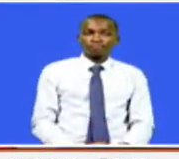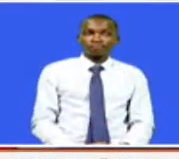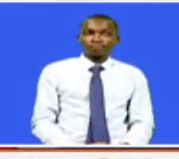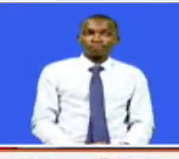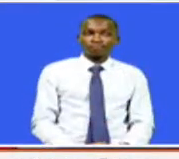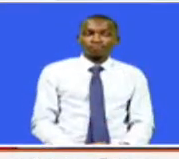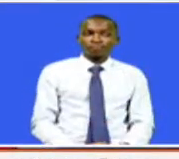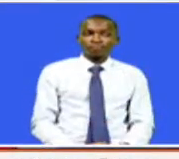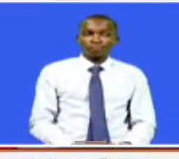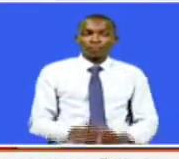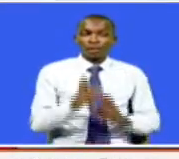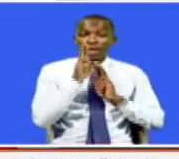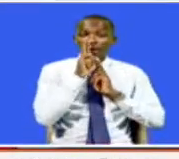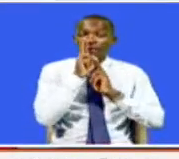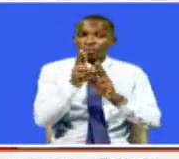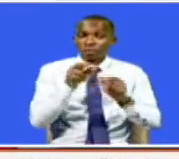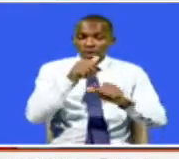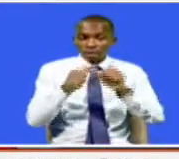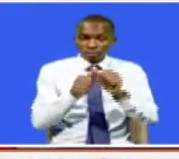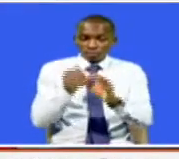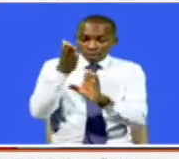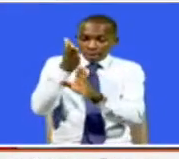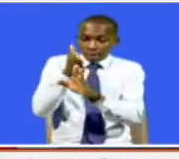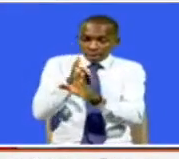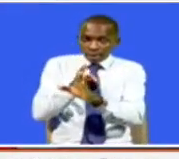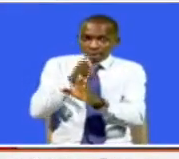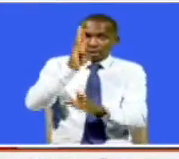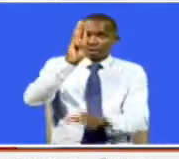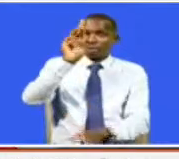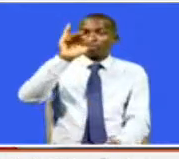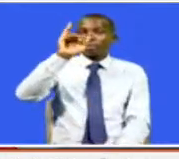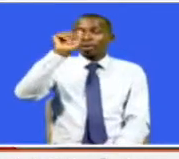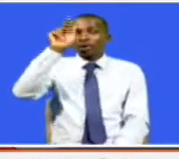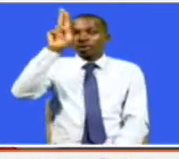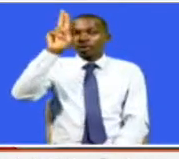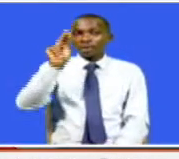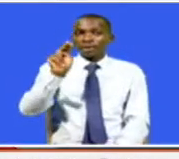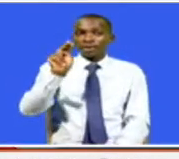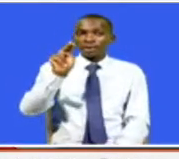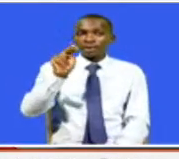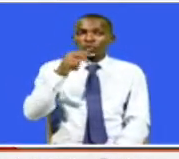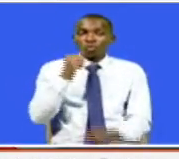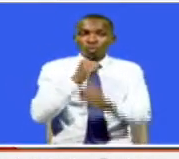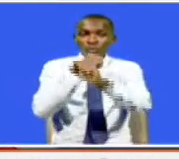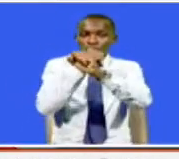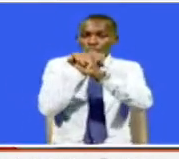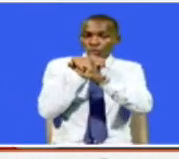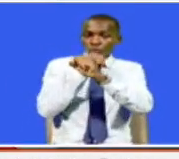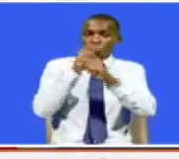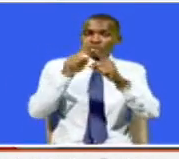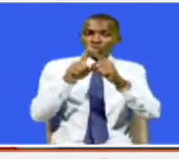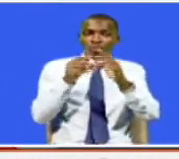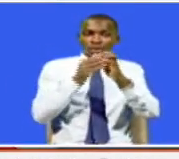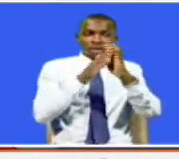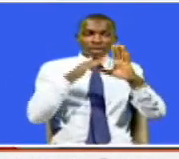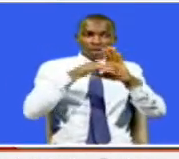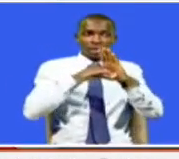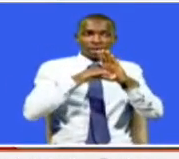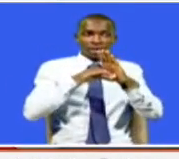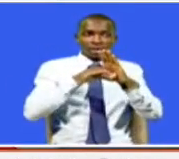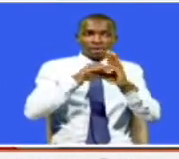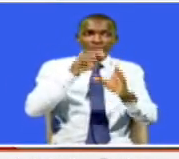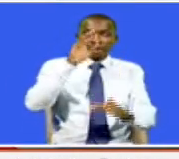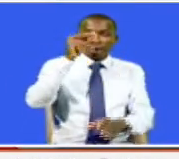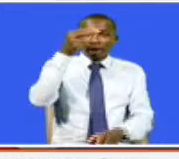Ripoti ya upasuaji wa maiti ya Brian Olunga aliyekuwa mlinzi wa mgombeaji wa kiti cha ubunge cha Kimilili